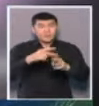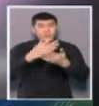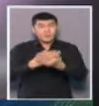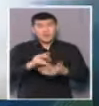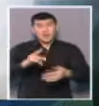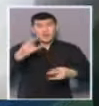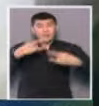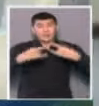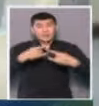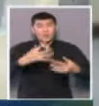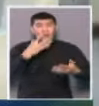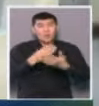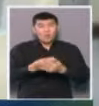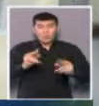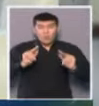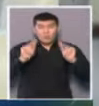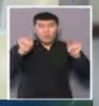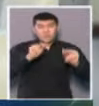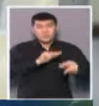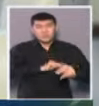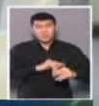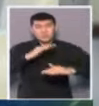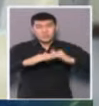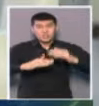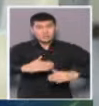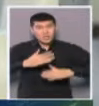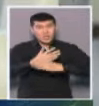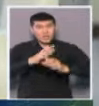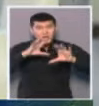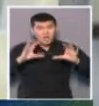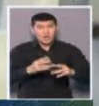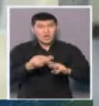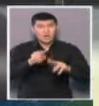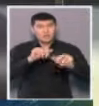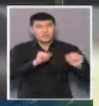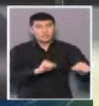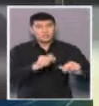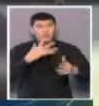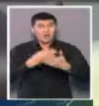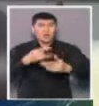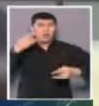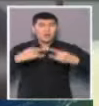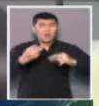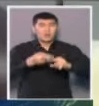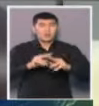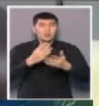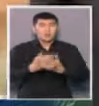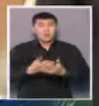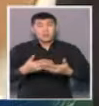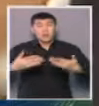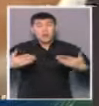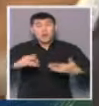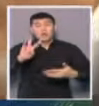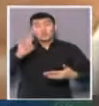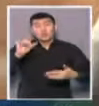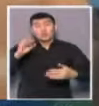Теле тұрағы да өзіне адал жауынгерін алақанға салып аялады. Абырой биігіне де шығарды. Солай телемекен